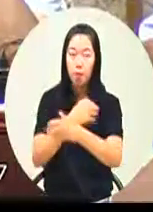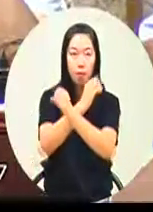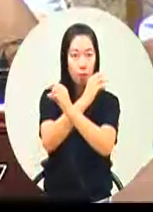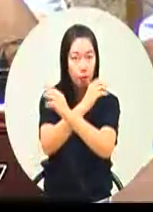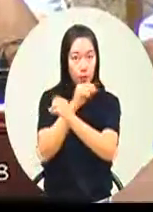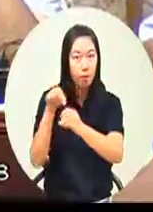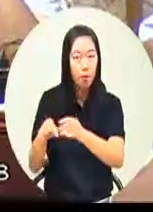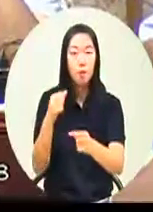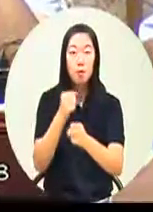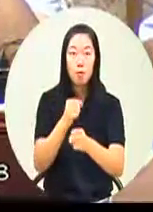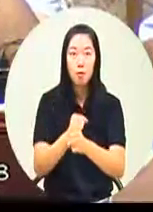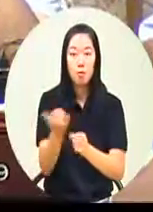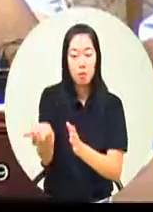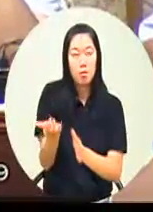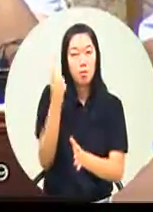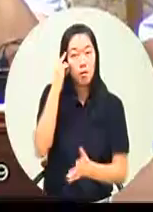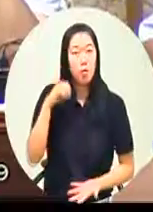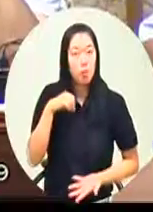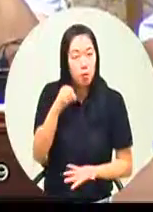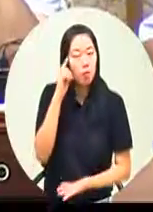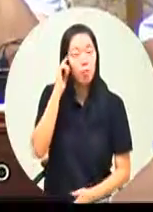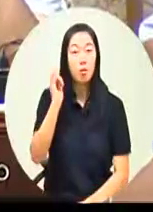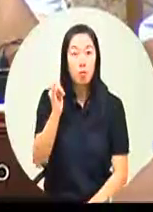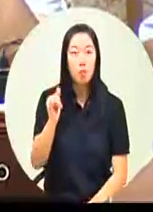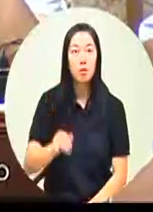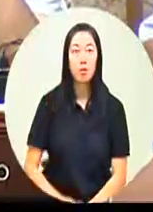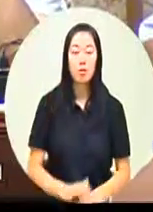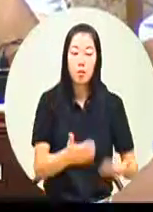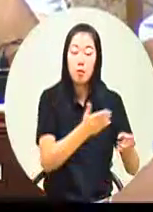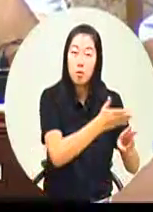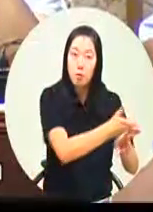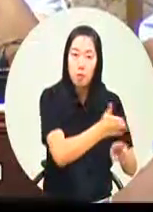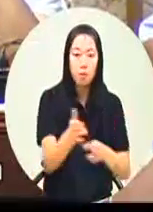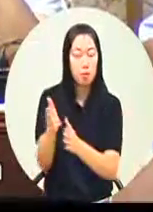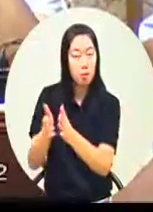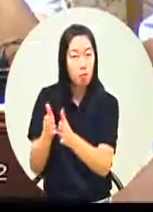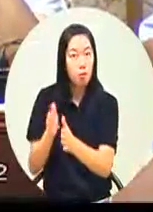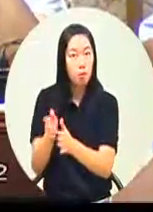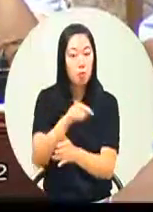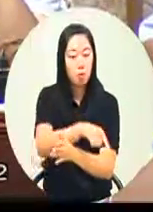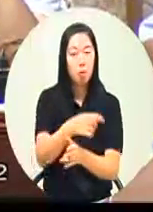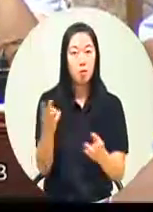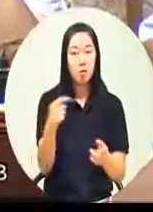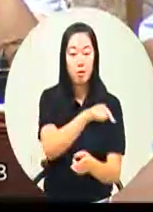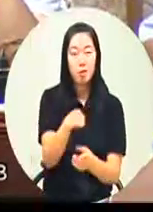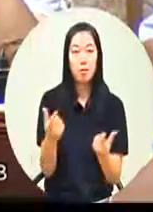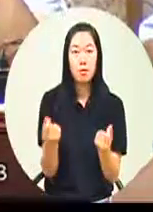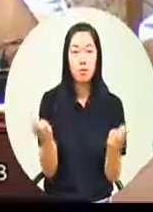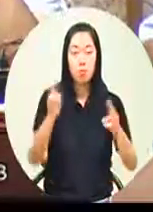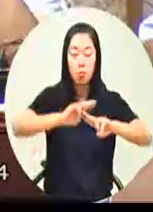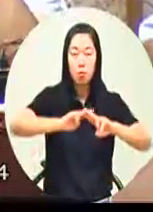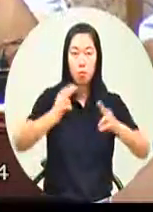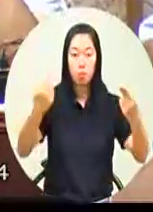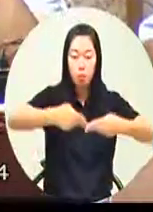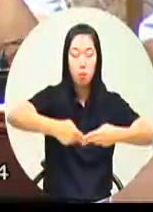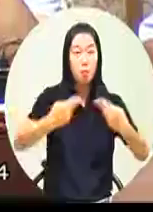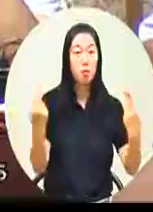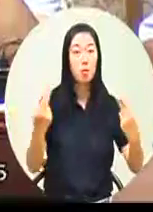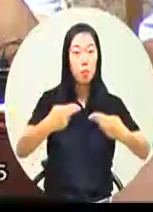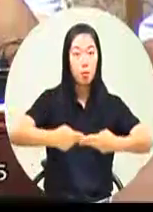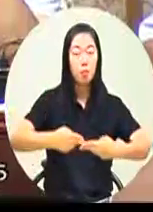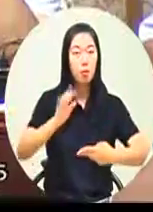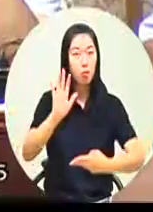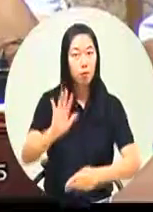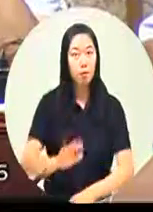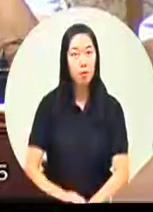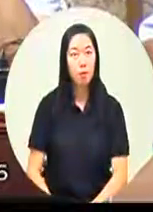下。那刚刚萧议员讲的没错哦，因为轻轨跟火车有一个有那个栅门的部分哦，有平交道的